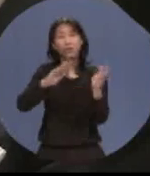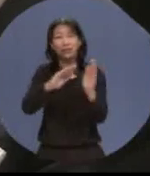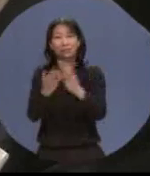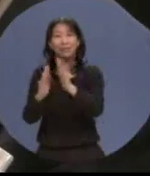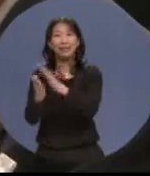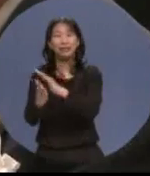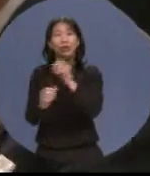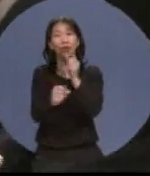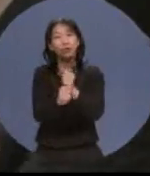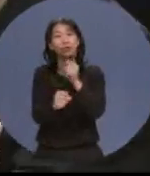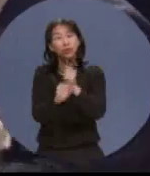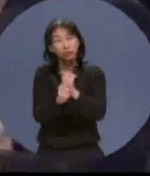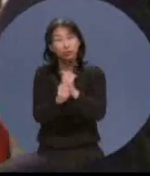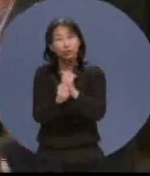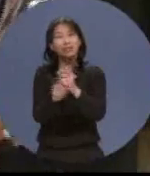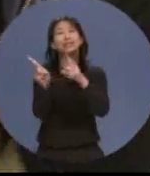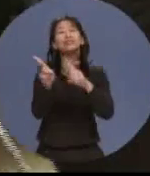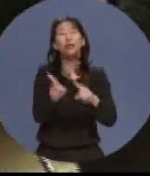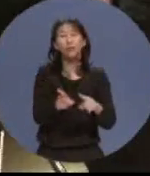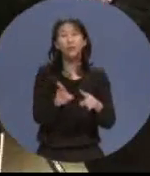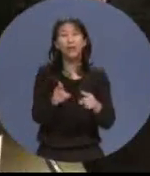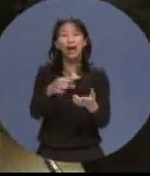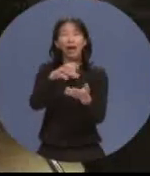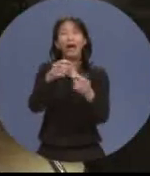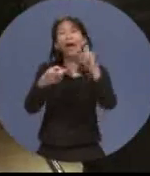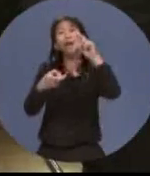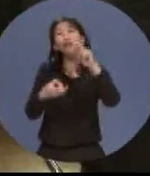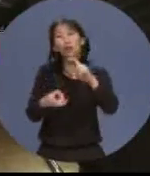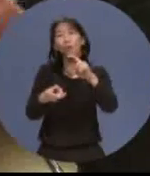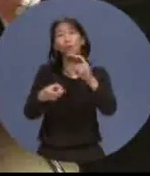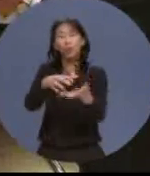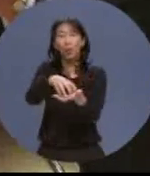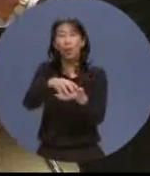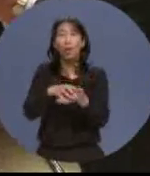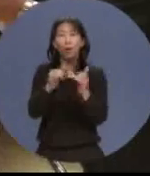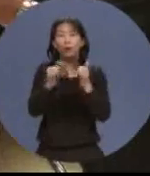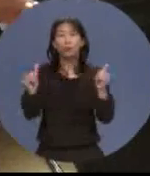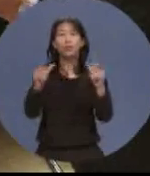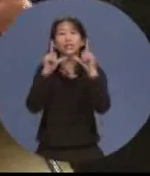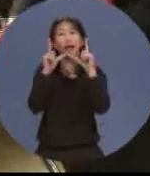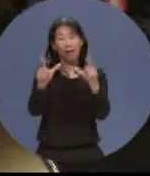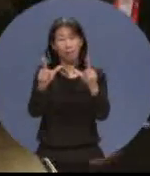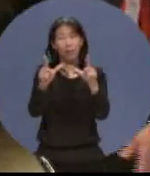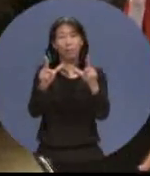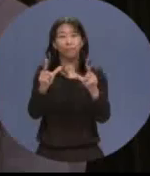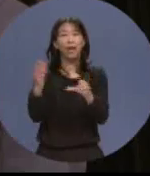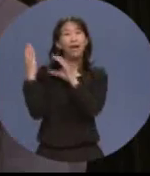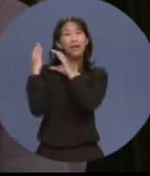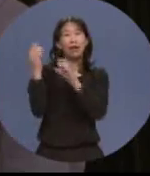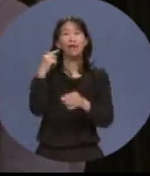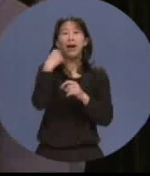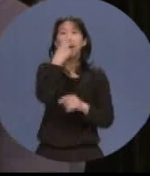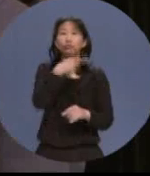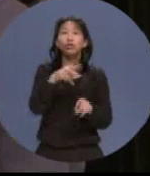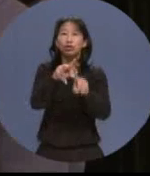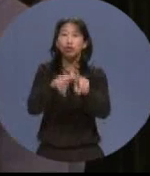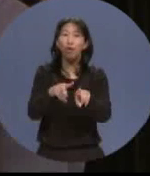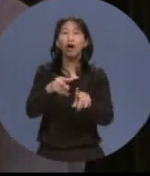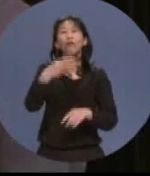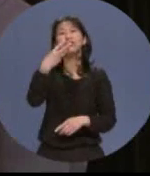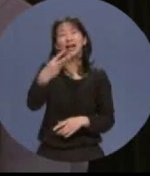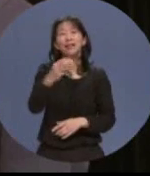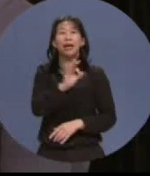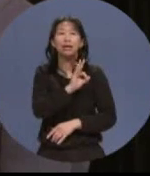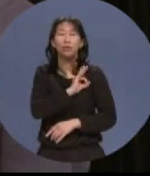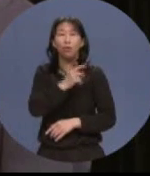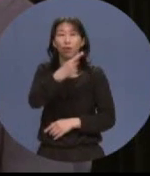しい街を作りましょうをテーマにした標語の入選者発表も行われ、田原口小学校3年生